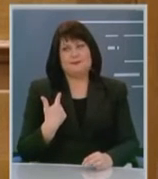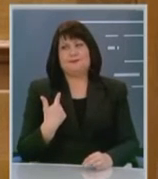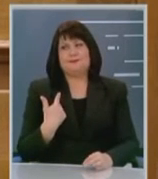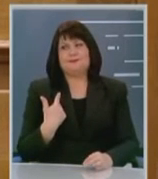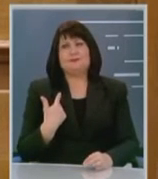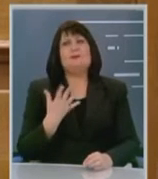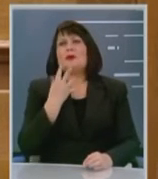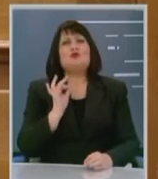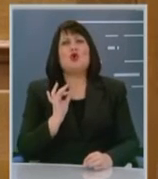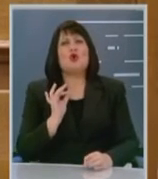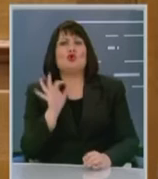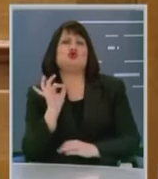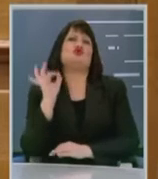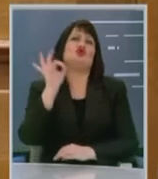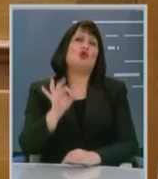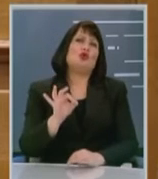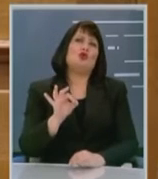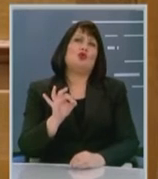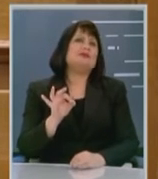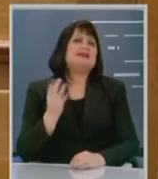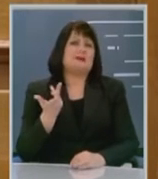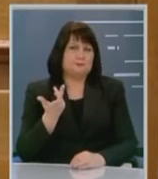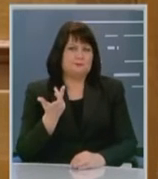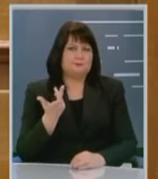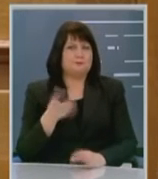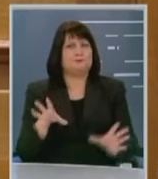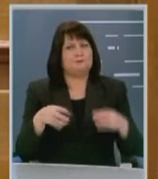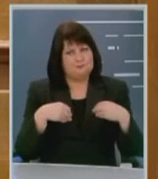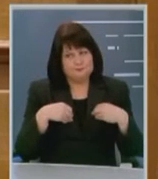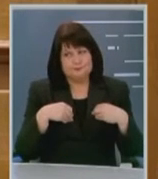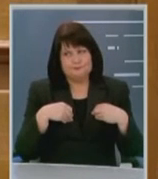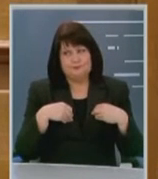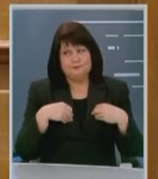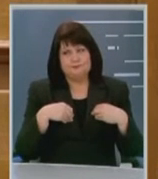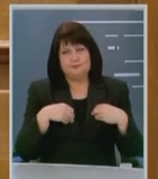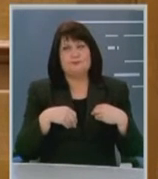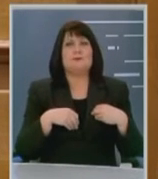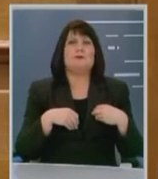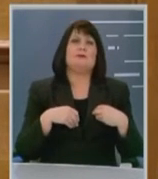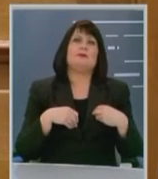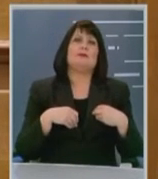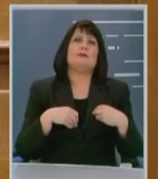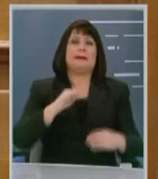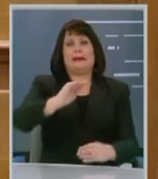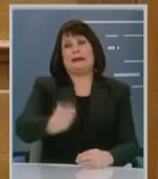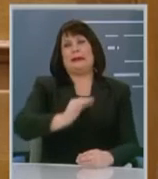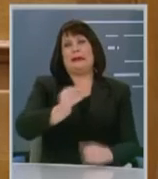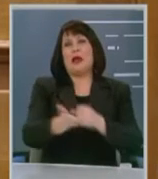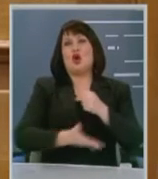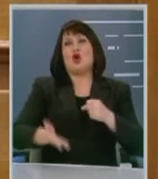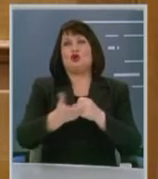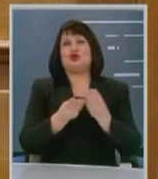έγιναν γιατί είχαν ως στόχο να υιοθετήσουν την προσπάθεια που μπορεί να χαϊδέψει τα αυτιά των